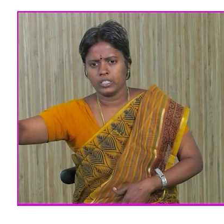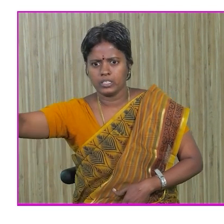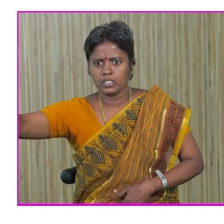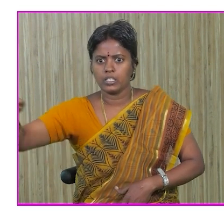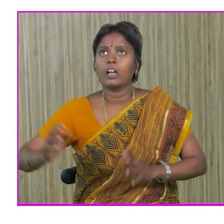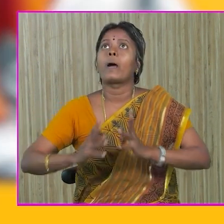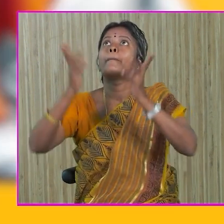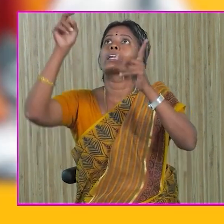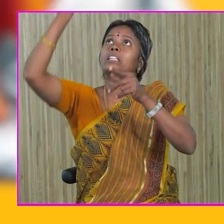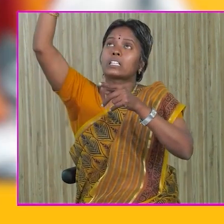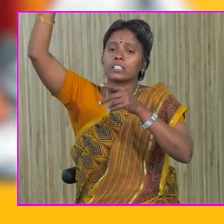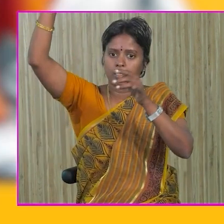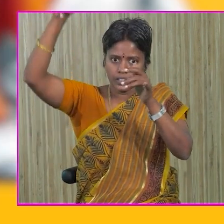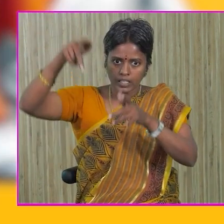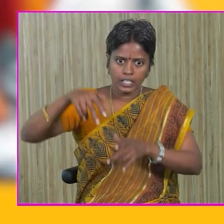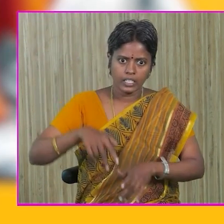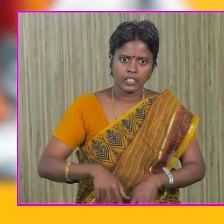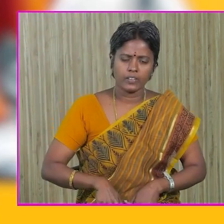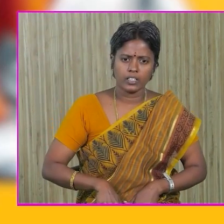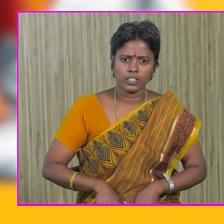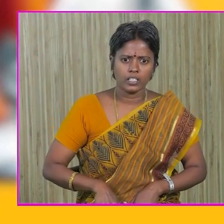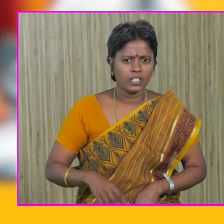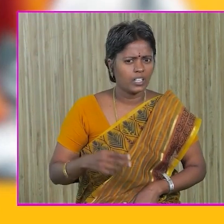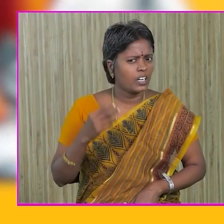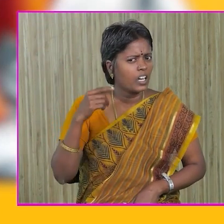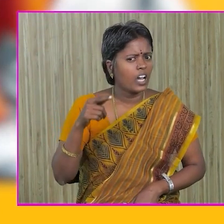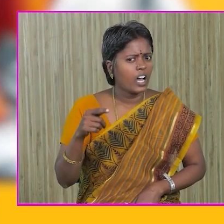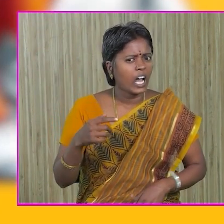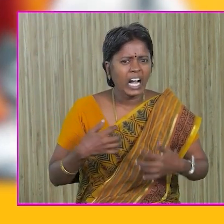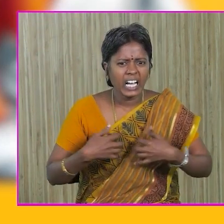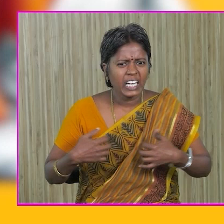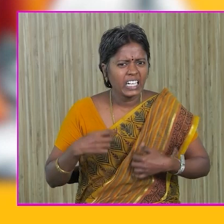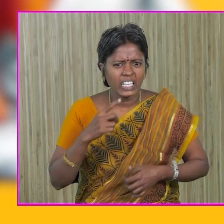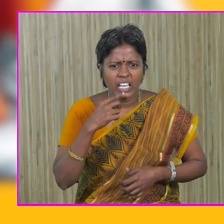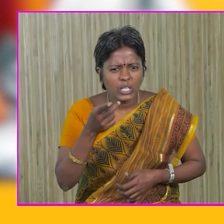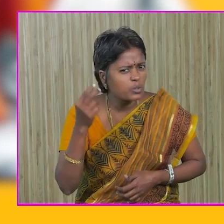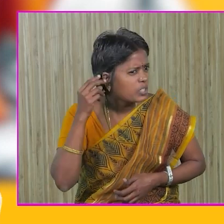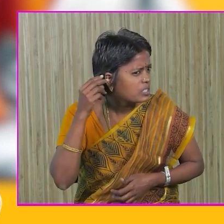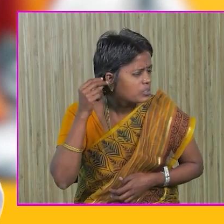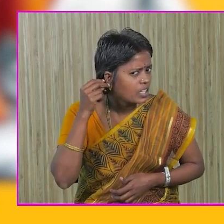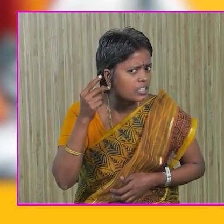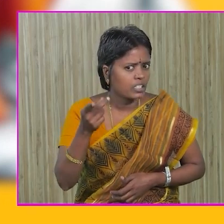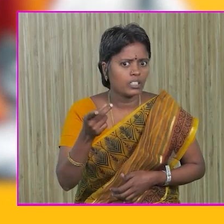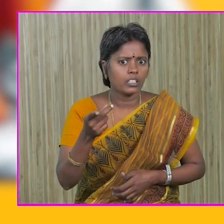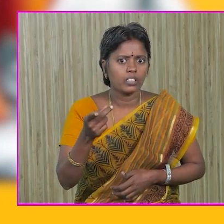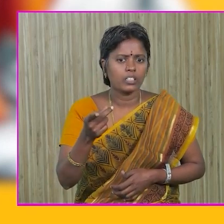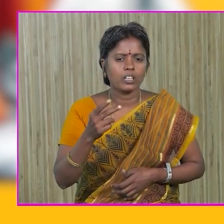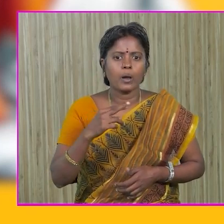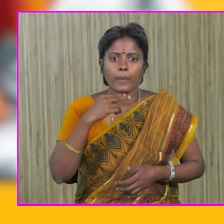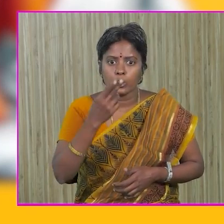இறங்கி வந்தான். நண்பா, கரடி உன் காதில் என்னமோ கூறியது என்ன என கேட்டான். அதற்கு மறுமொழி கூறினான்